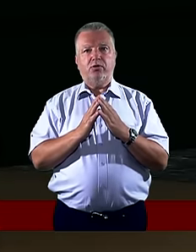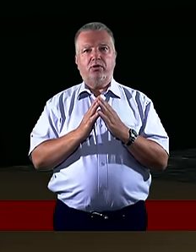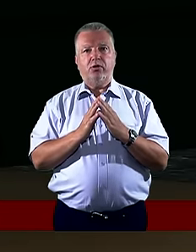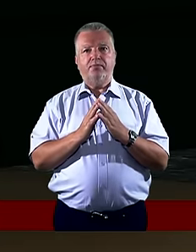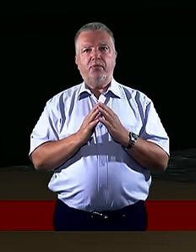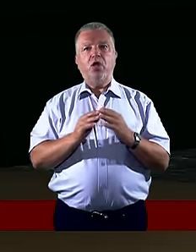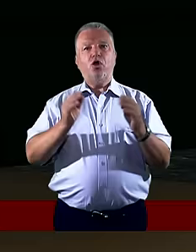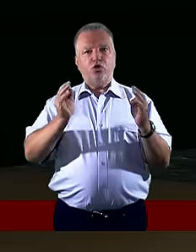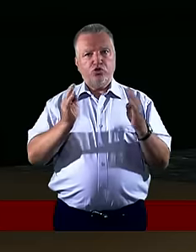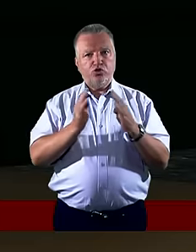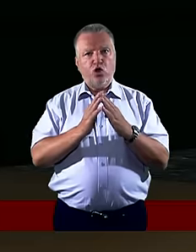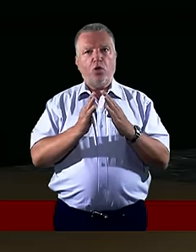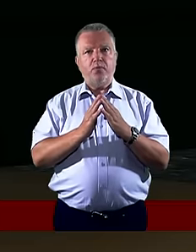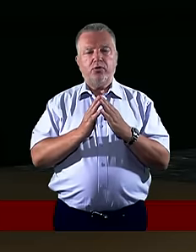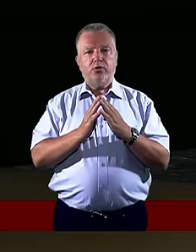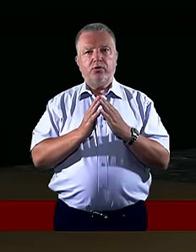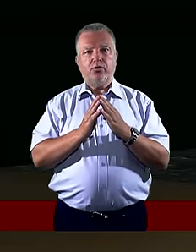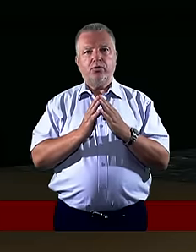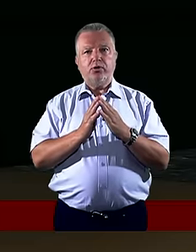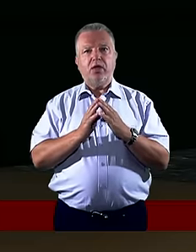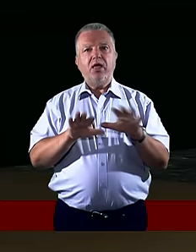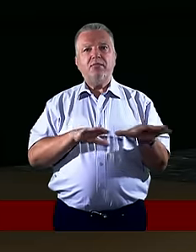domu. Właśnie dom.